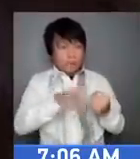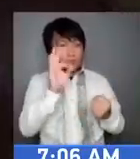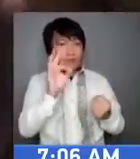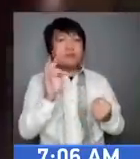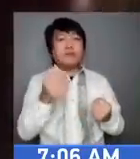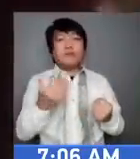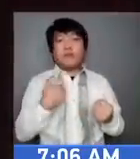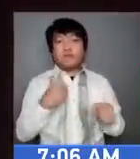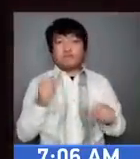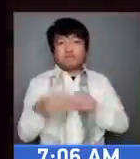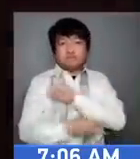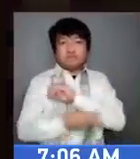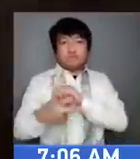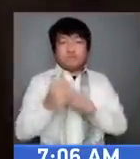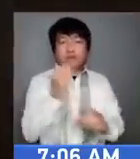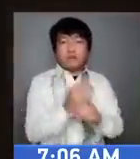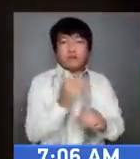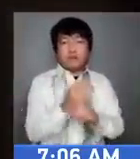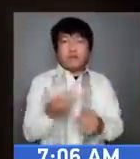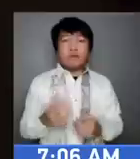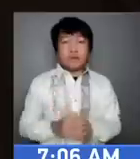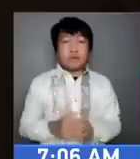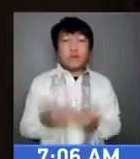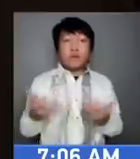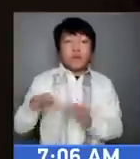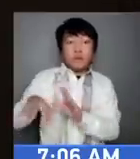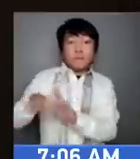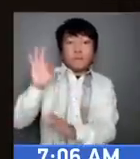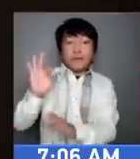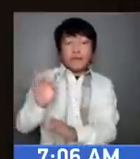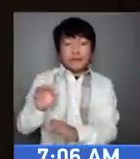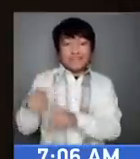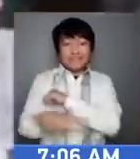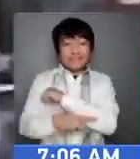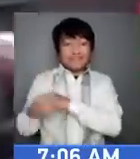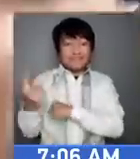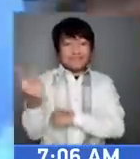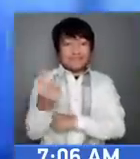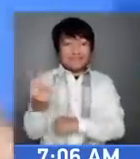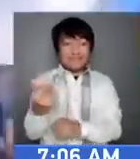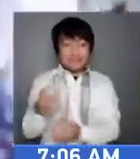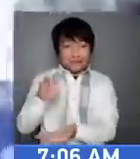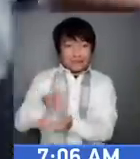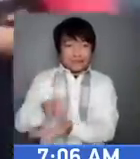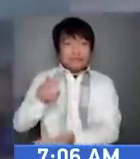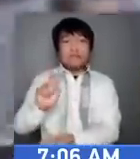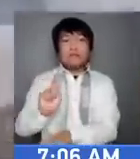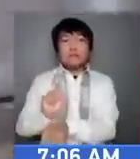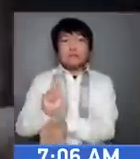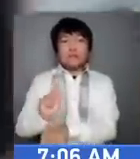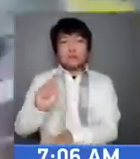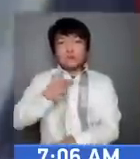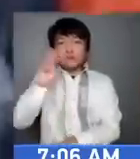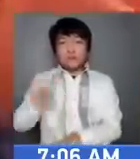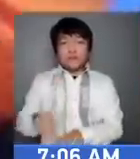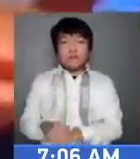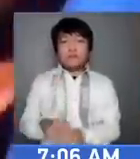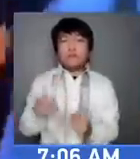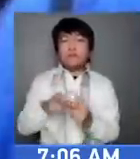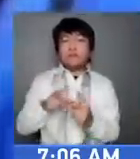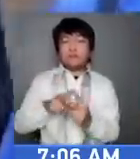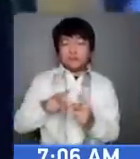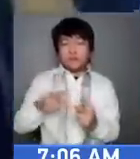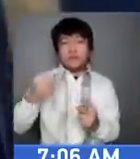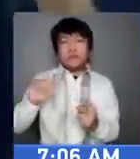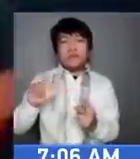sa Tondo, Maynila, naaresto ang mga suspect na sina Christian J. Hilario at John Allen Dancel. Si Hilario umano ang bumasag